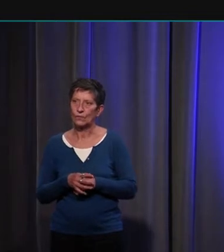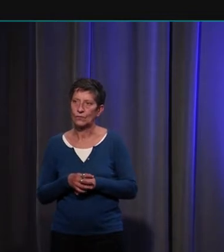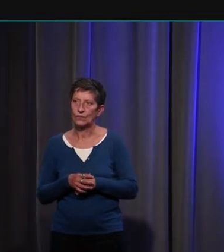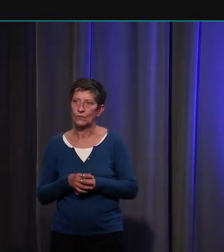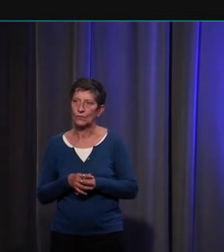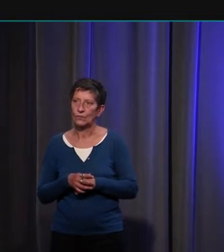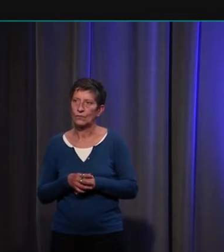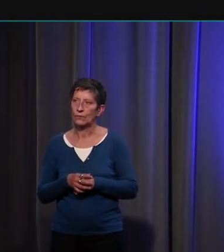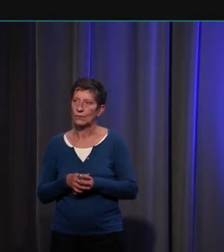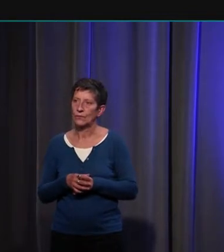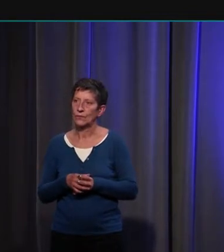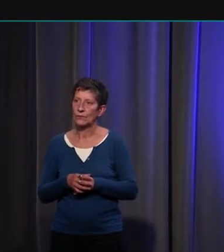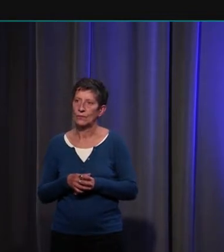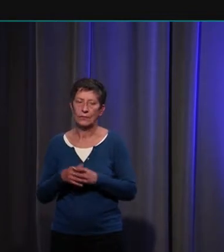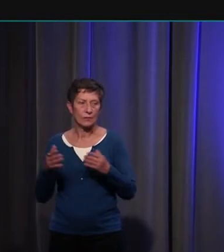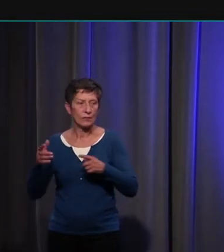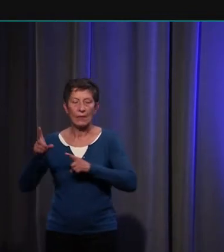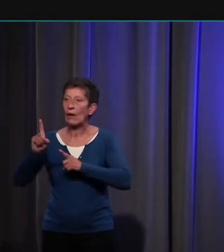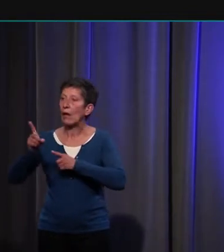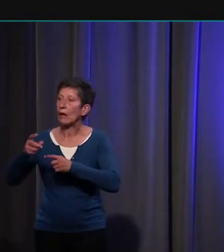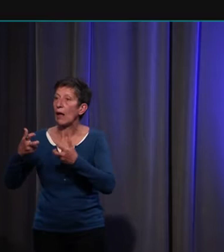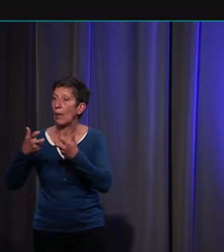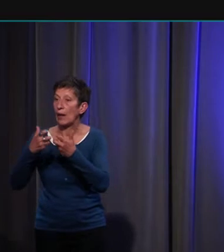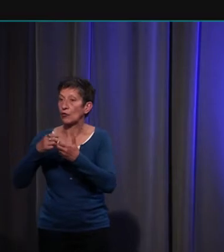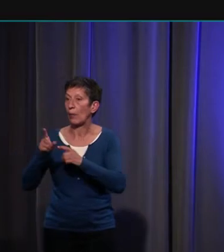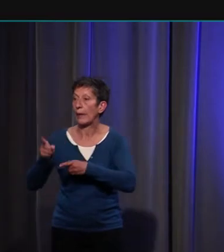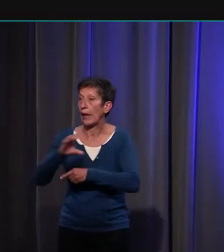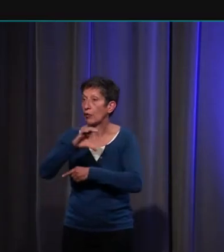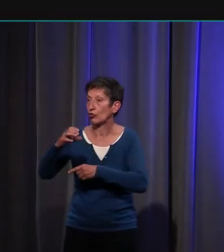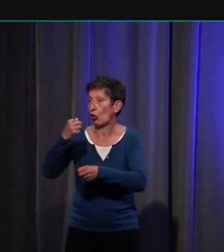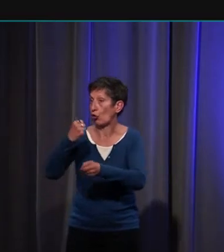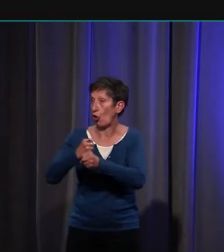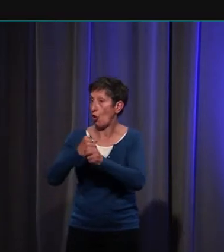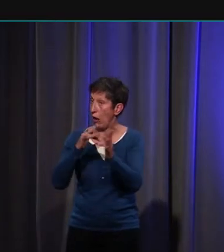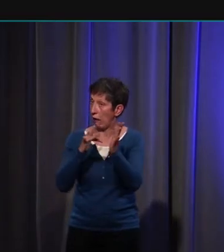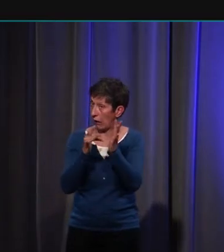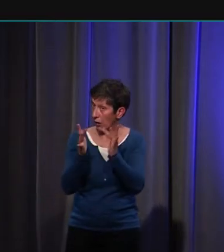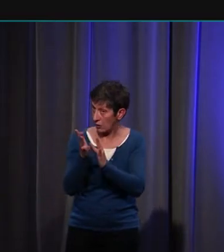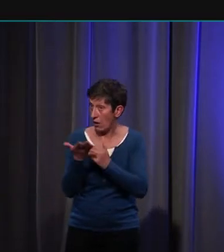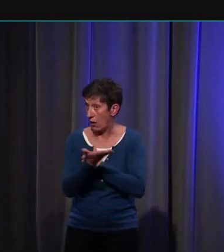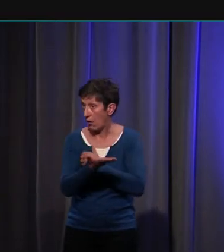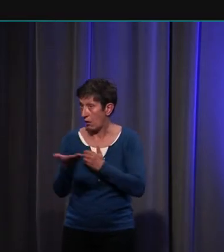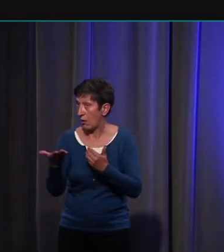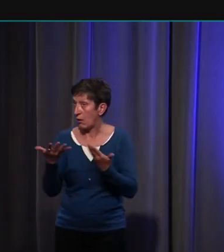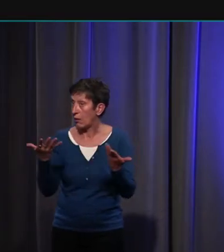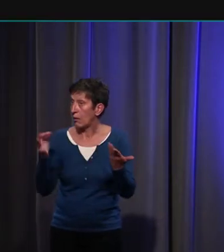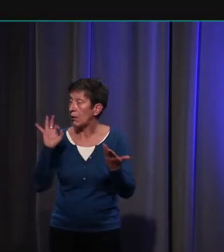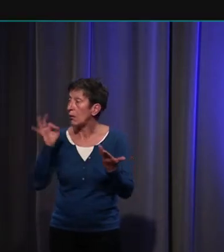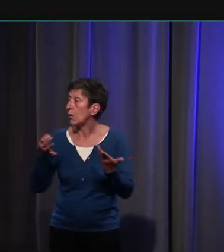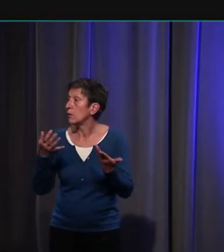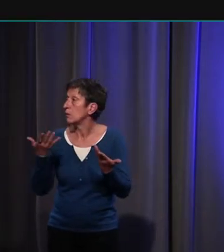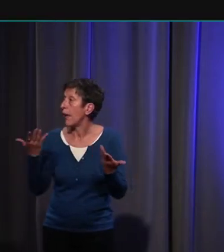faudrait dire dans les guerres comme la guerre du sens tant que chrétien vendre des chrétiens à qui l'église donné raison